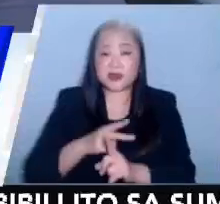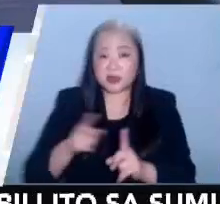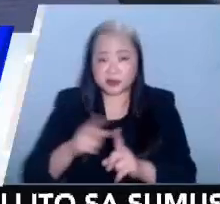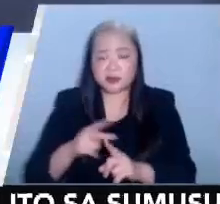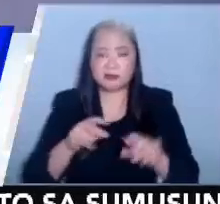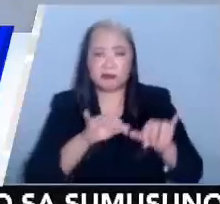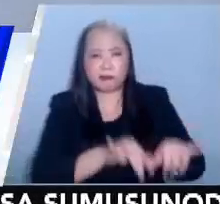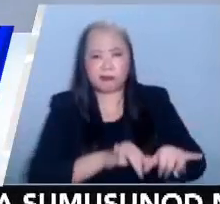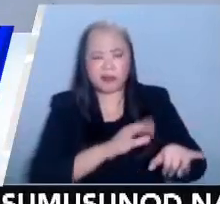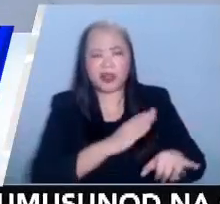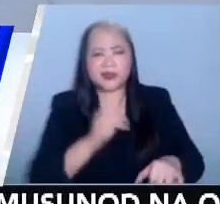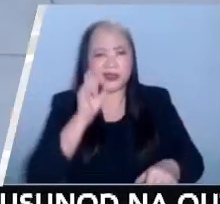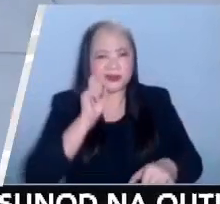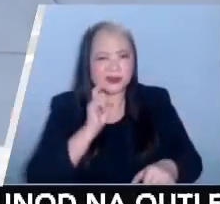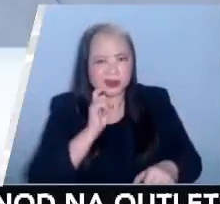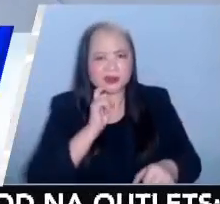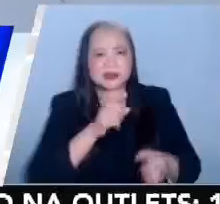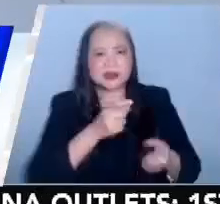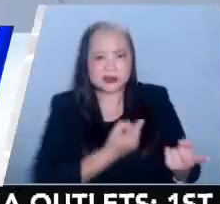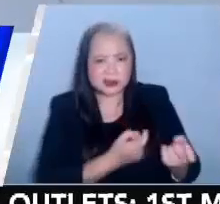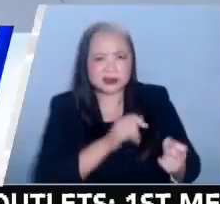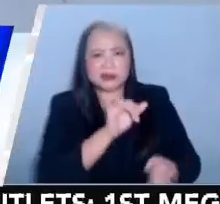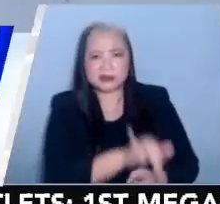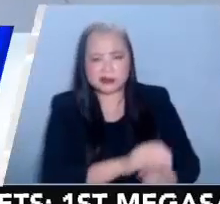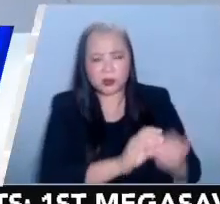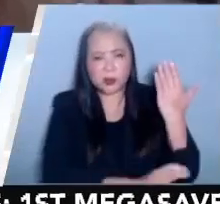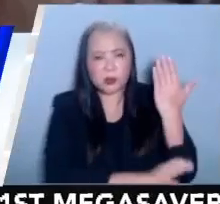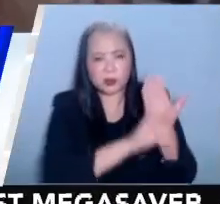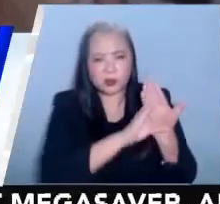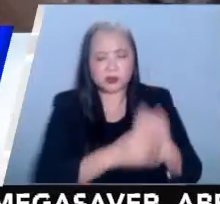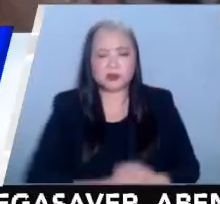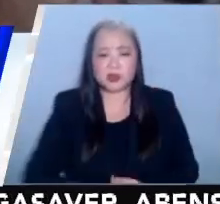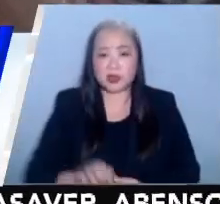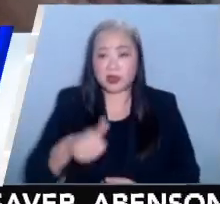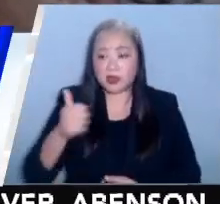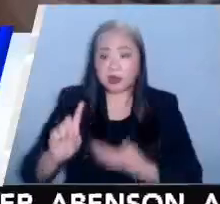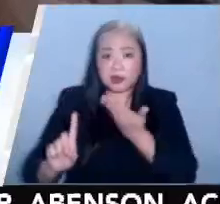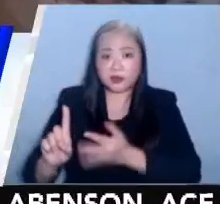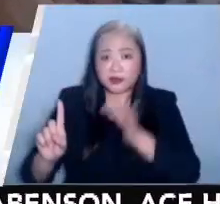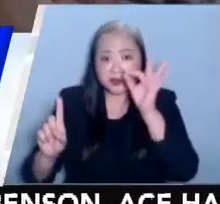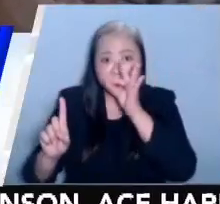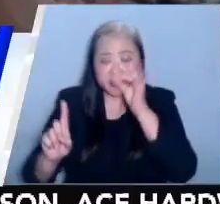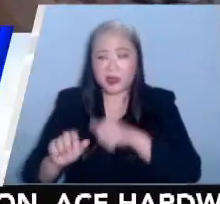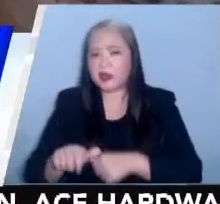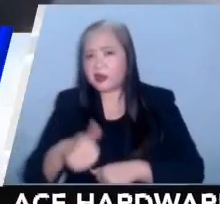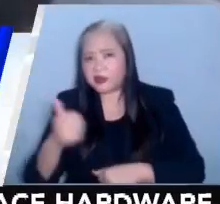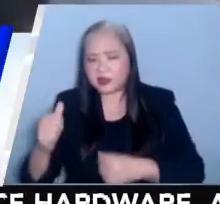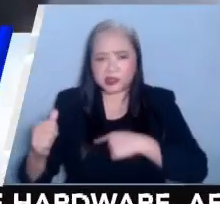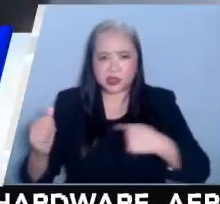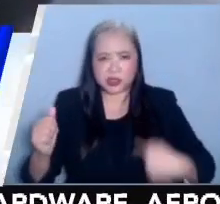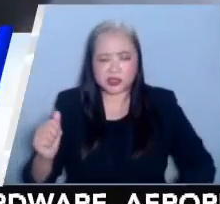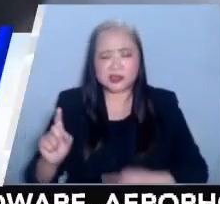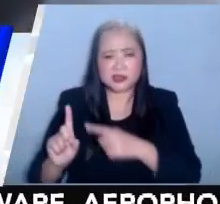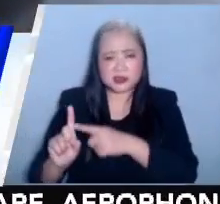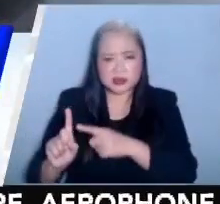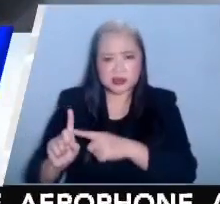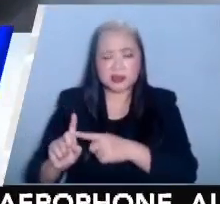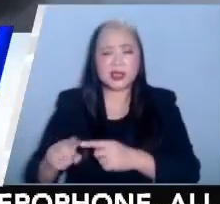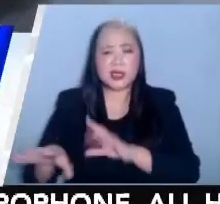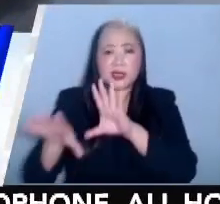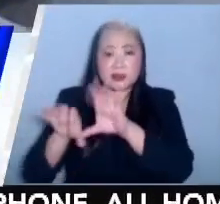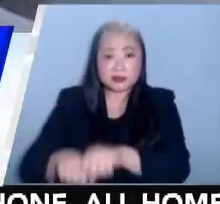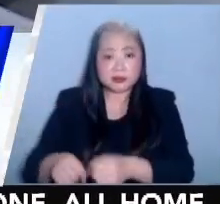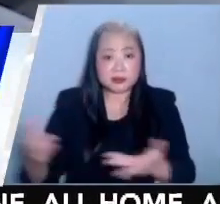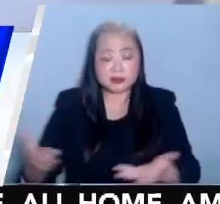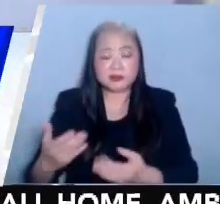services in-offer. Surod namang dinakip ang isa pang Pilipino at isang Chinese sa harap ng isang hotel sa Parañaque.